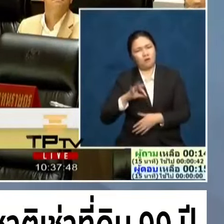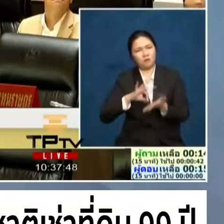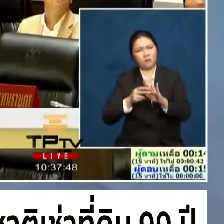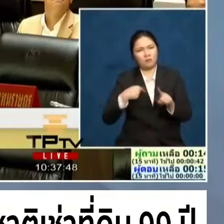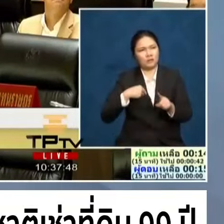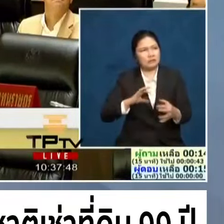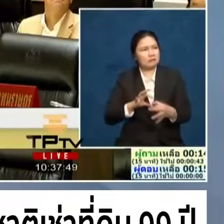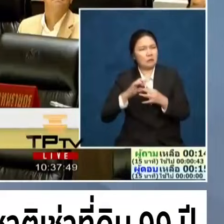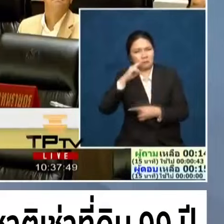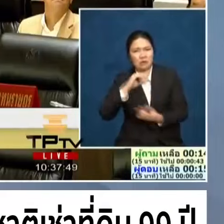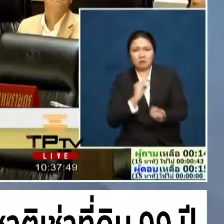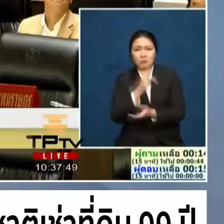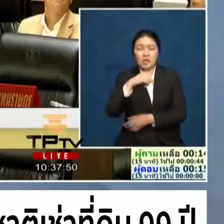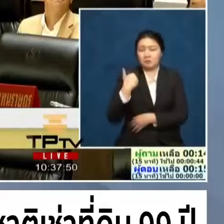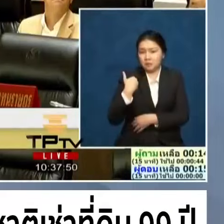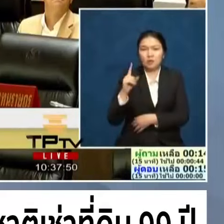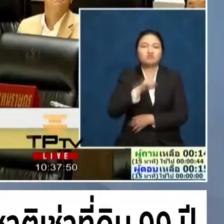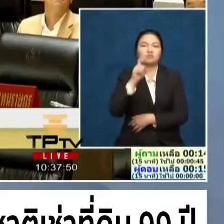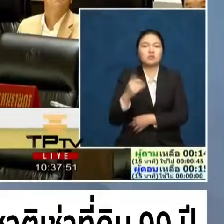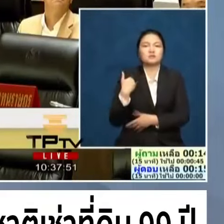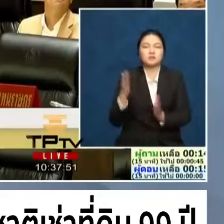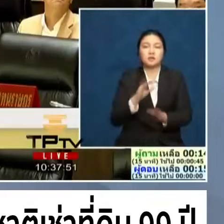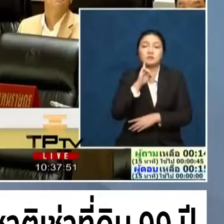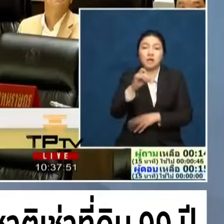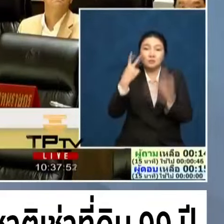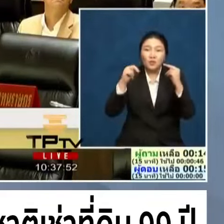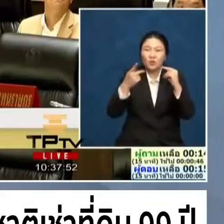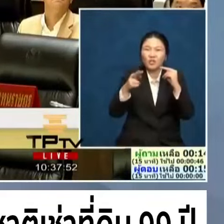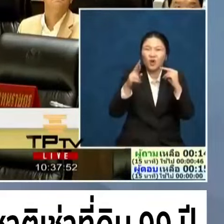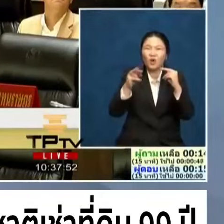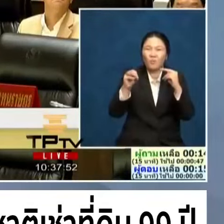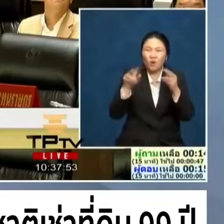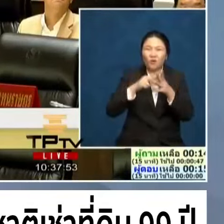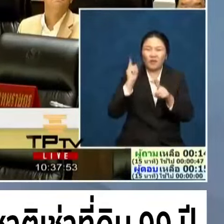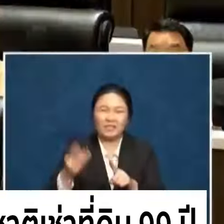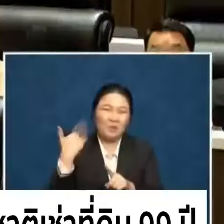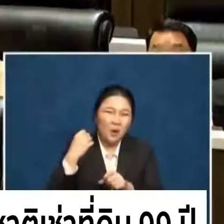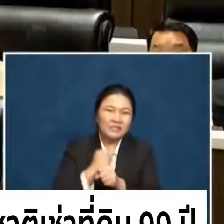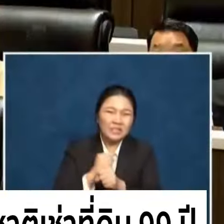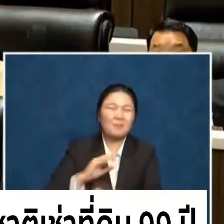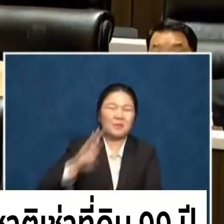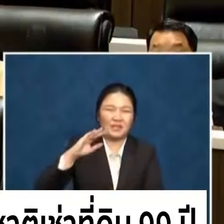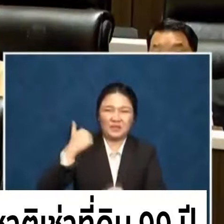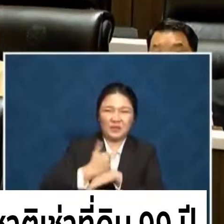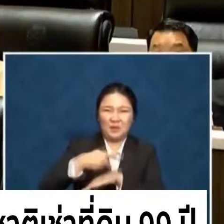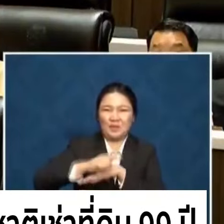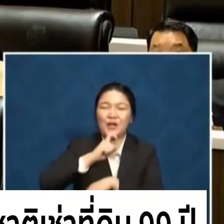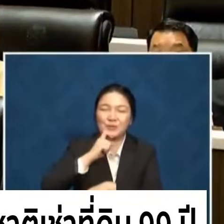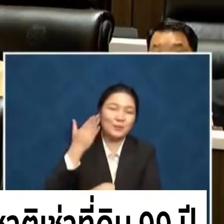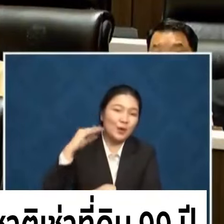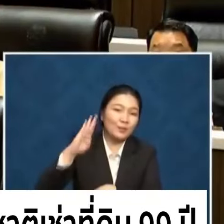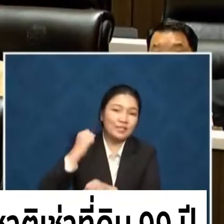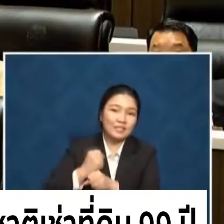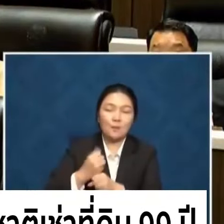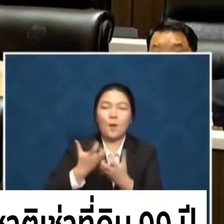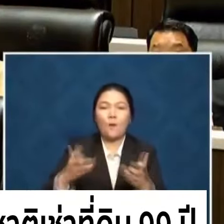ปล่าเนี่ยนะครับวันนี้สส.สุพนัทมีนชัยนันท์จากพรรคก้าวไกลกทม.ตั้งกระทู้ถามสดด้วยวาจาแล้วครับโดย